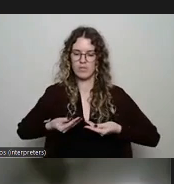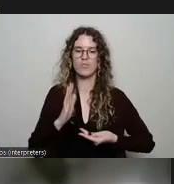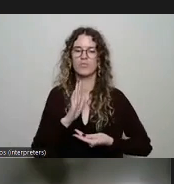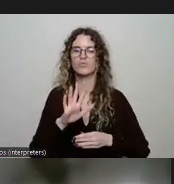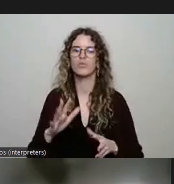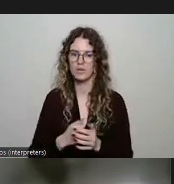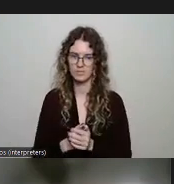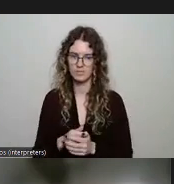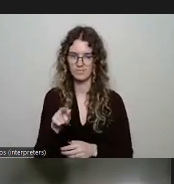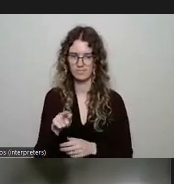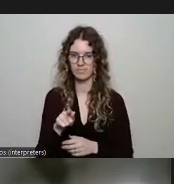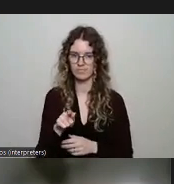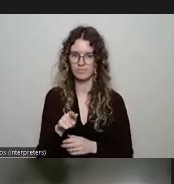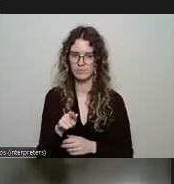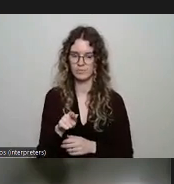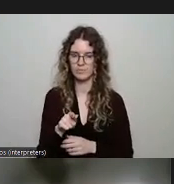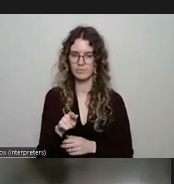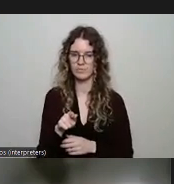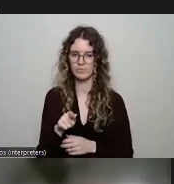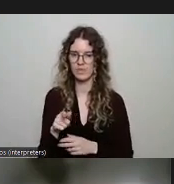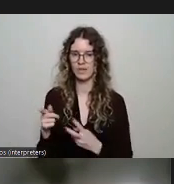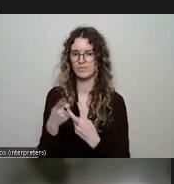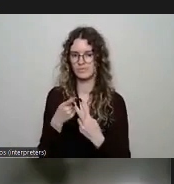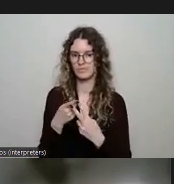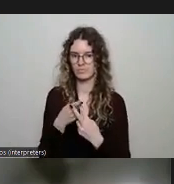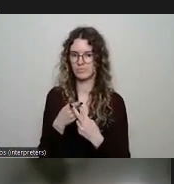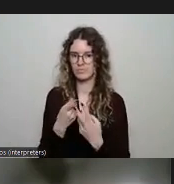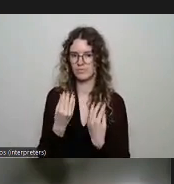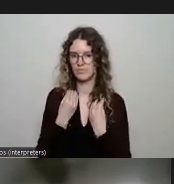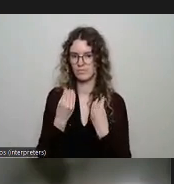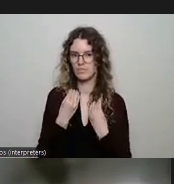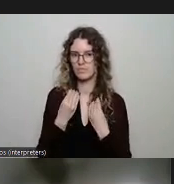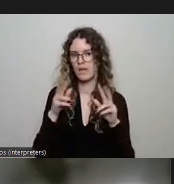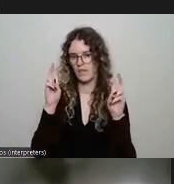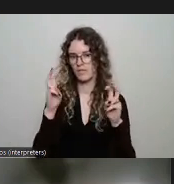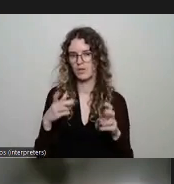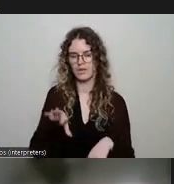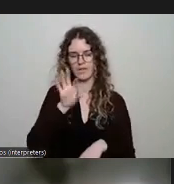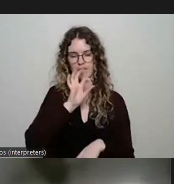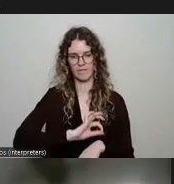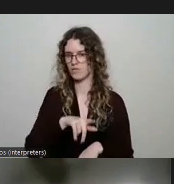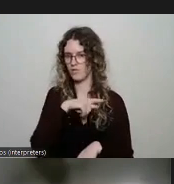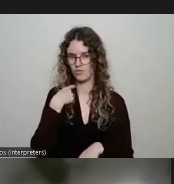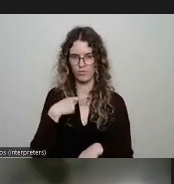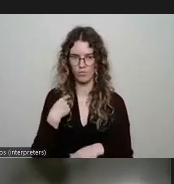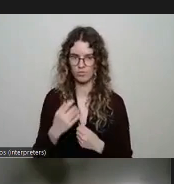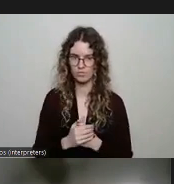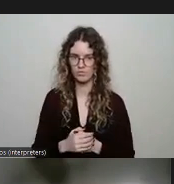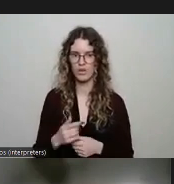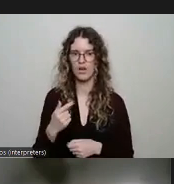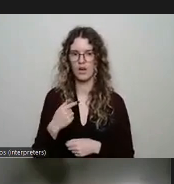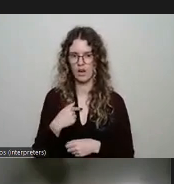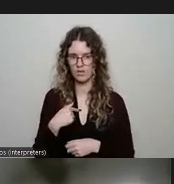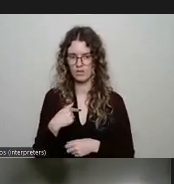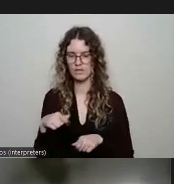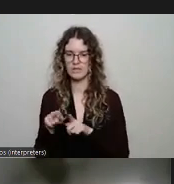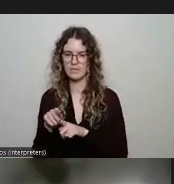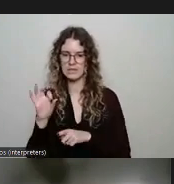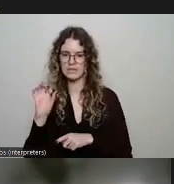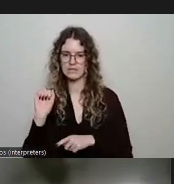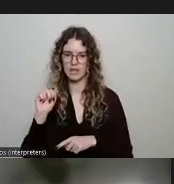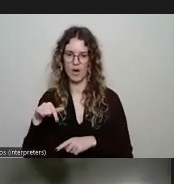tai daug, reiškia, tos pridėtinės vertės. Aš įsitikinęs, kaip ir gerbiama Saulė nepaneigė, kad iš